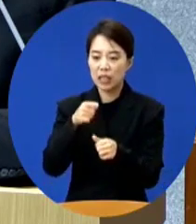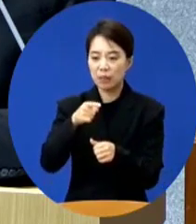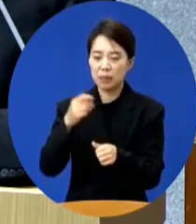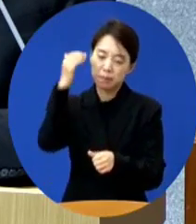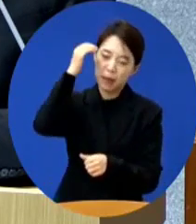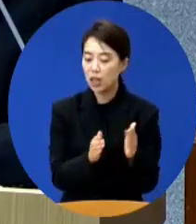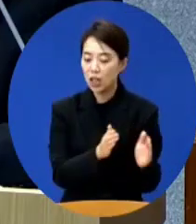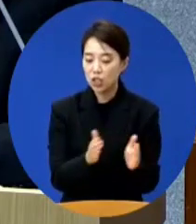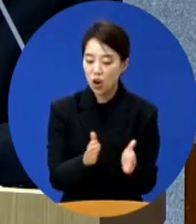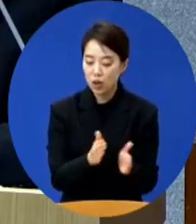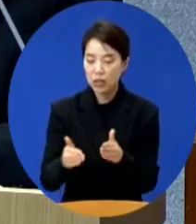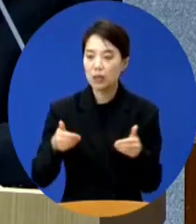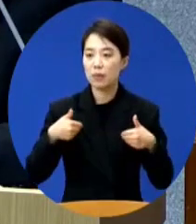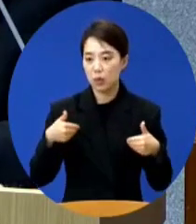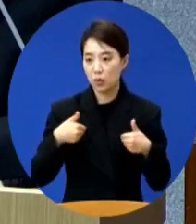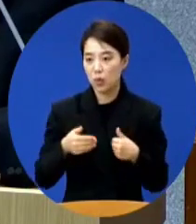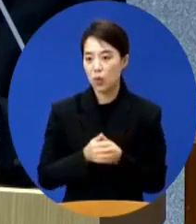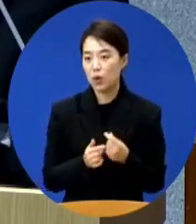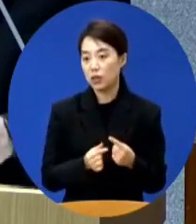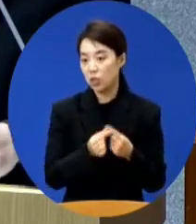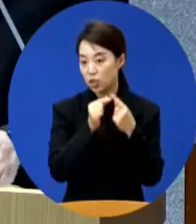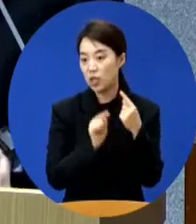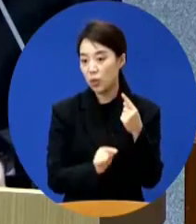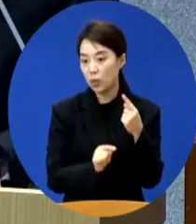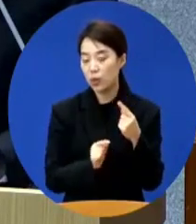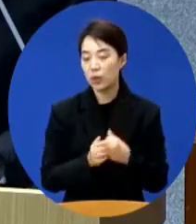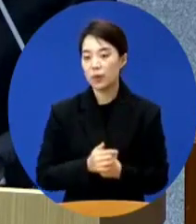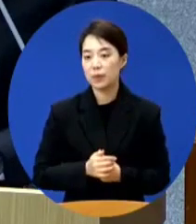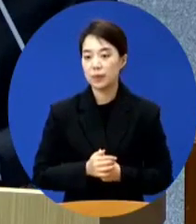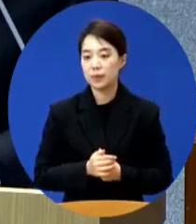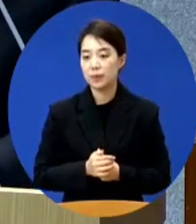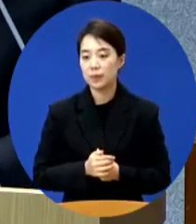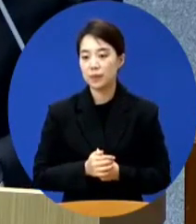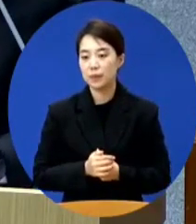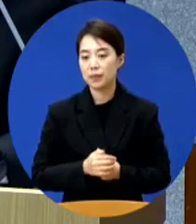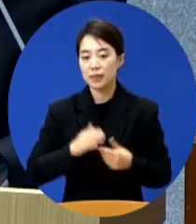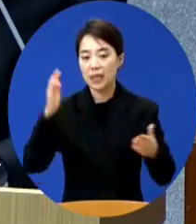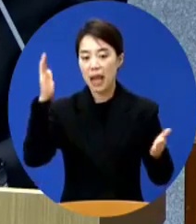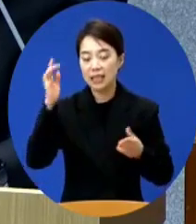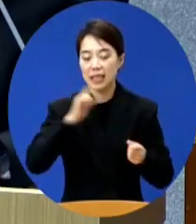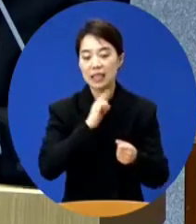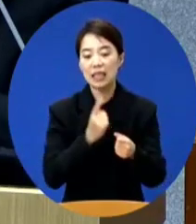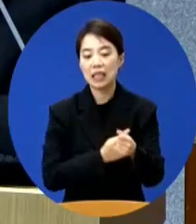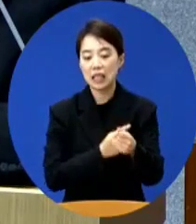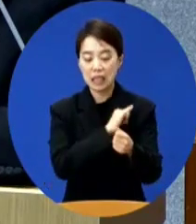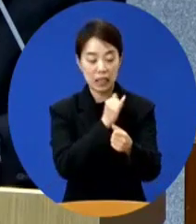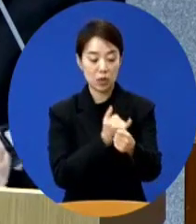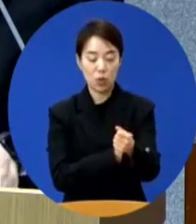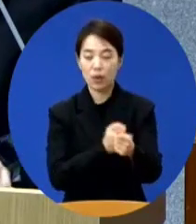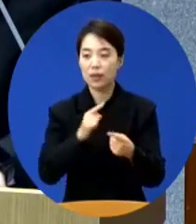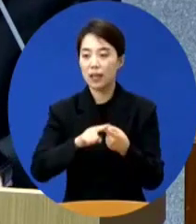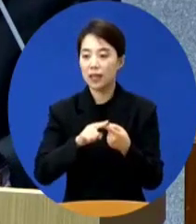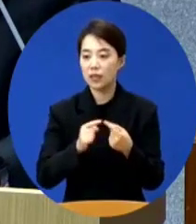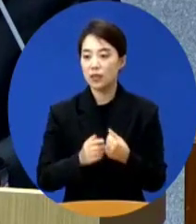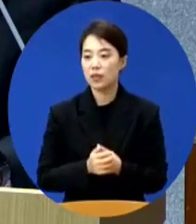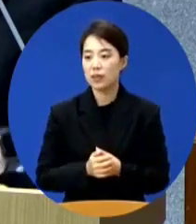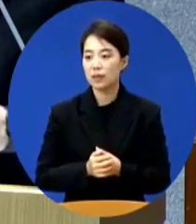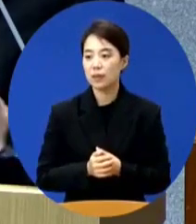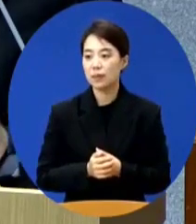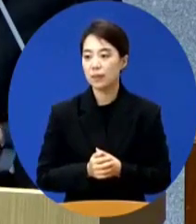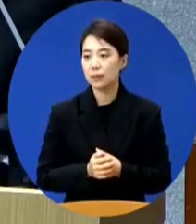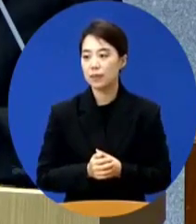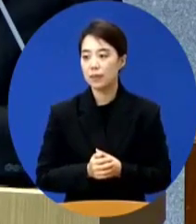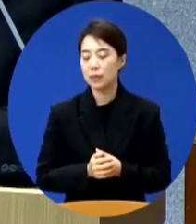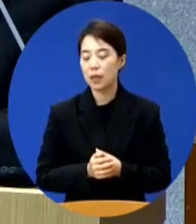사례가 있거든요. 하고 있습니다. 첫째로 우선 이 학생들의 인권 조항에 대해서는 학생들이